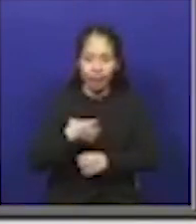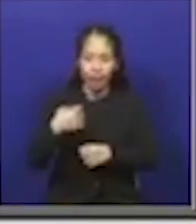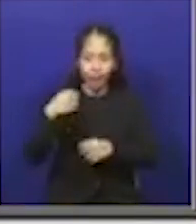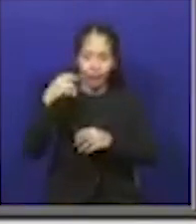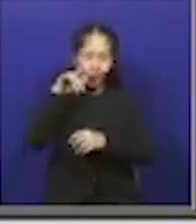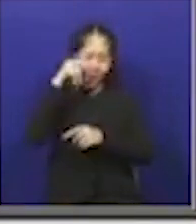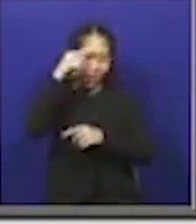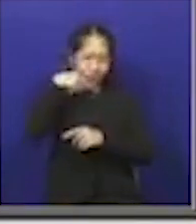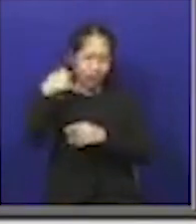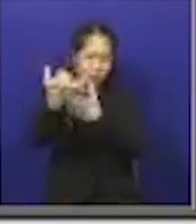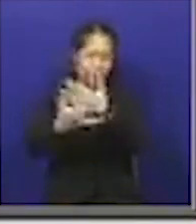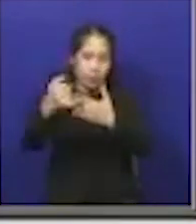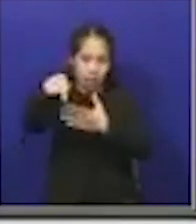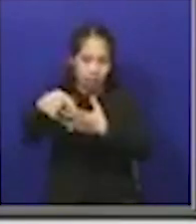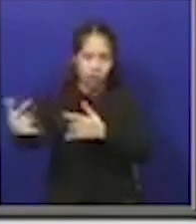ฮะ